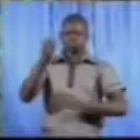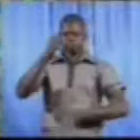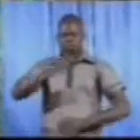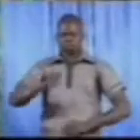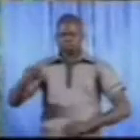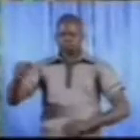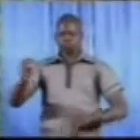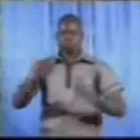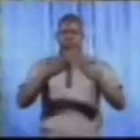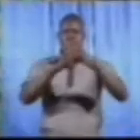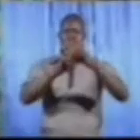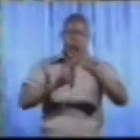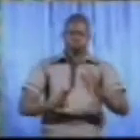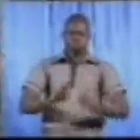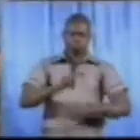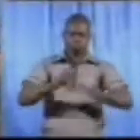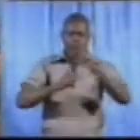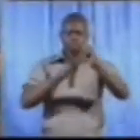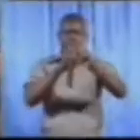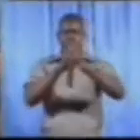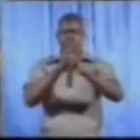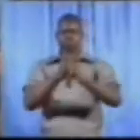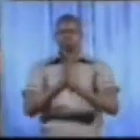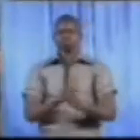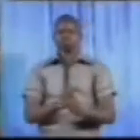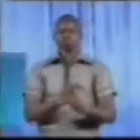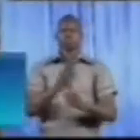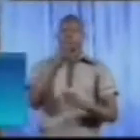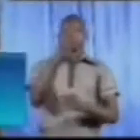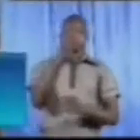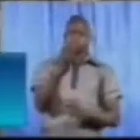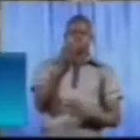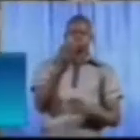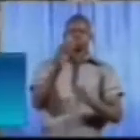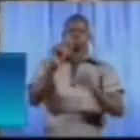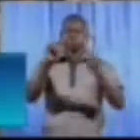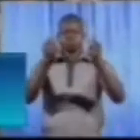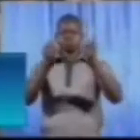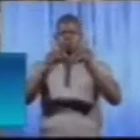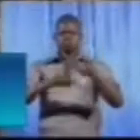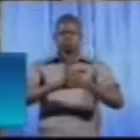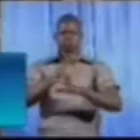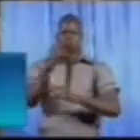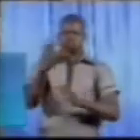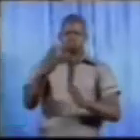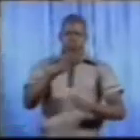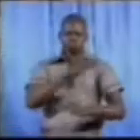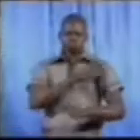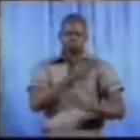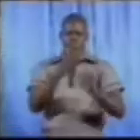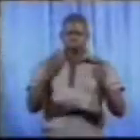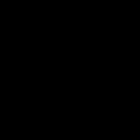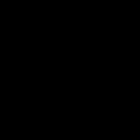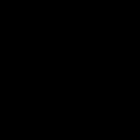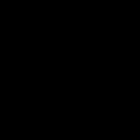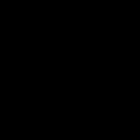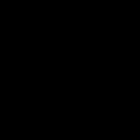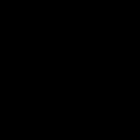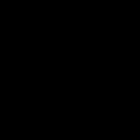le début d'une tournée nationale déclinée en 4 axes pour couvrir les 13 chefs-lieux de région du pays.